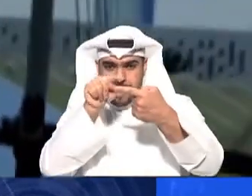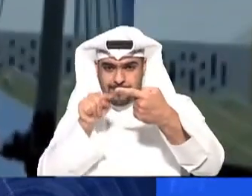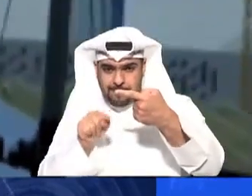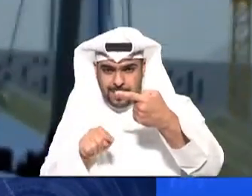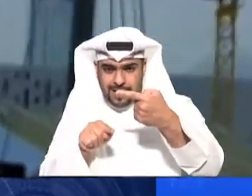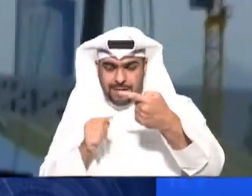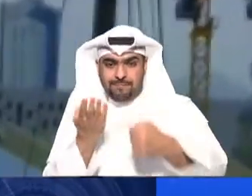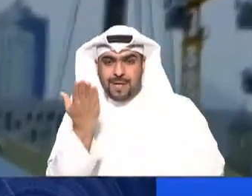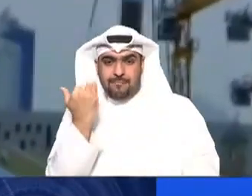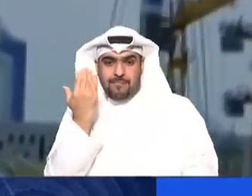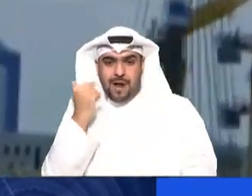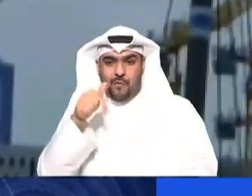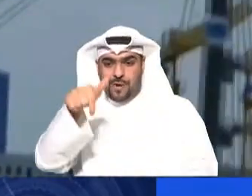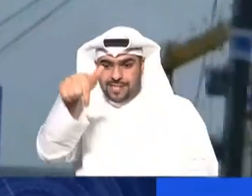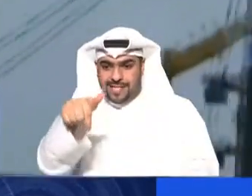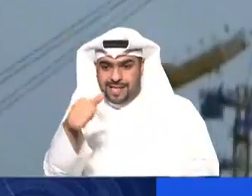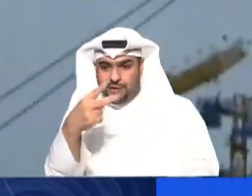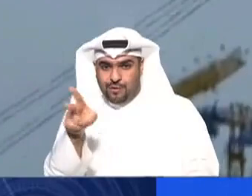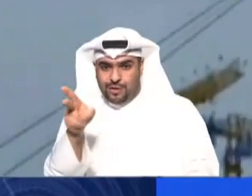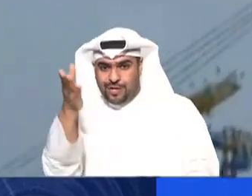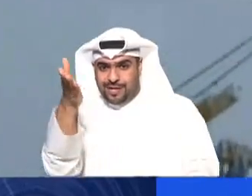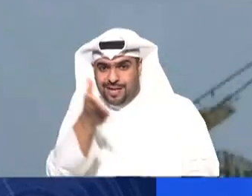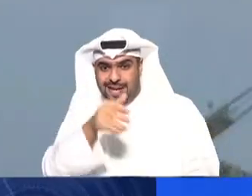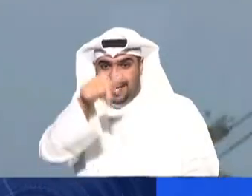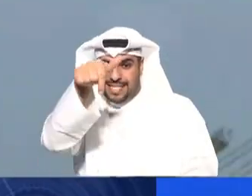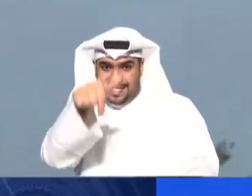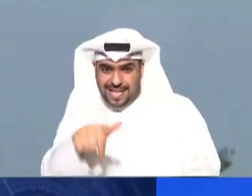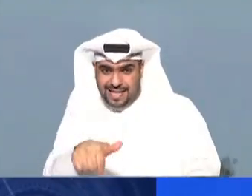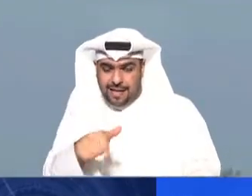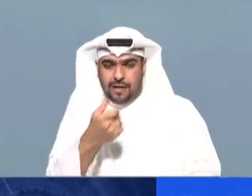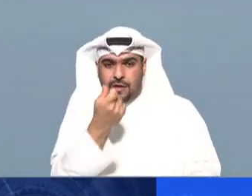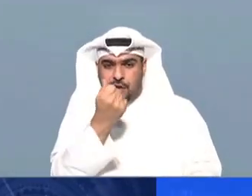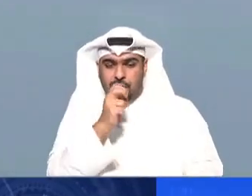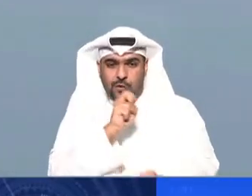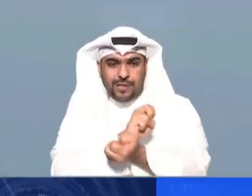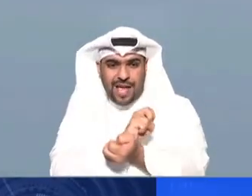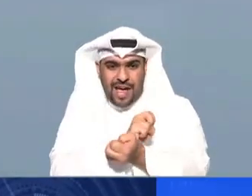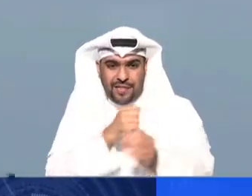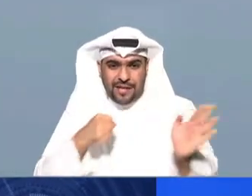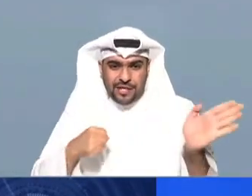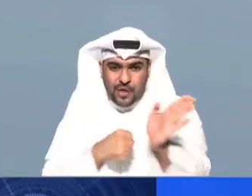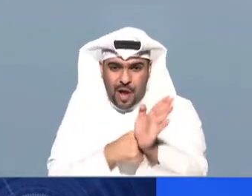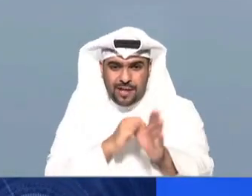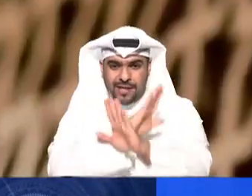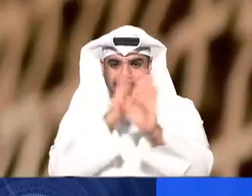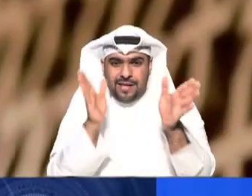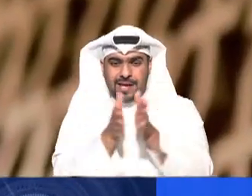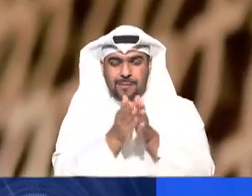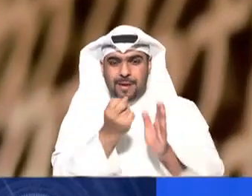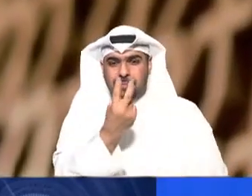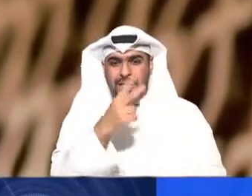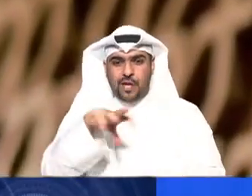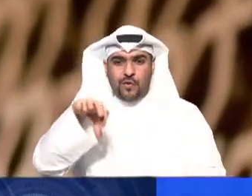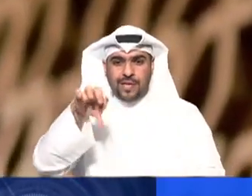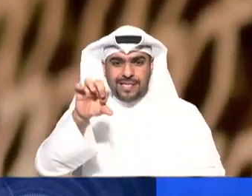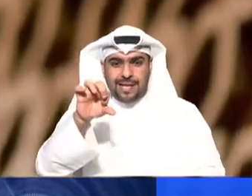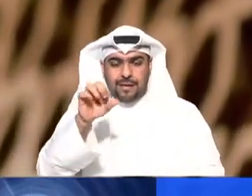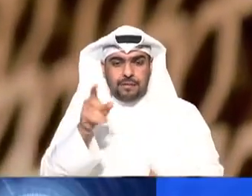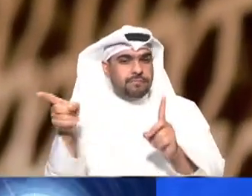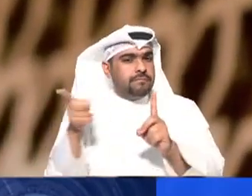يوليو الماضي سندات وتورقا بقيمة 200 مليون دينار لأجل 3 أشهر.